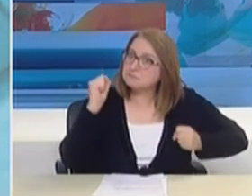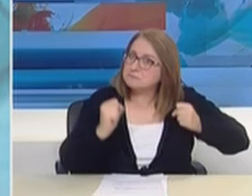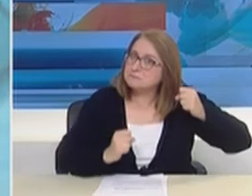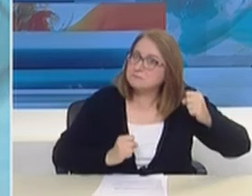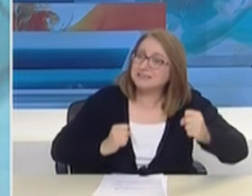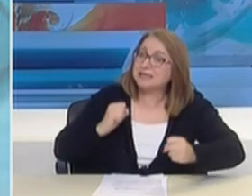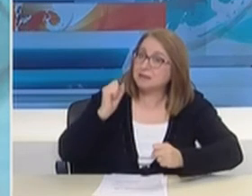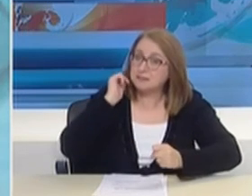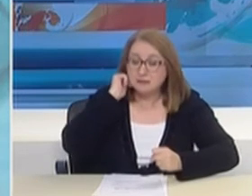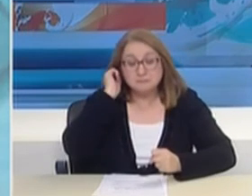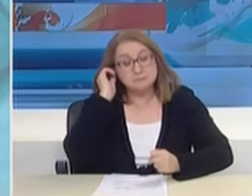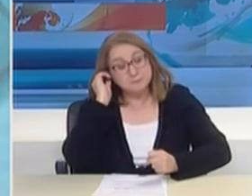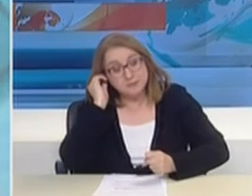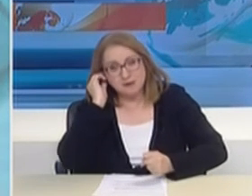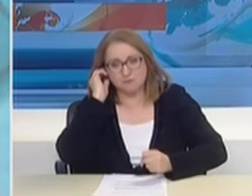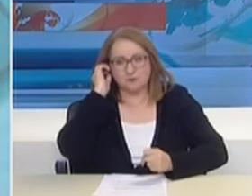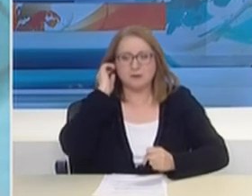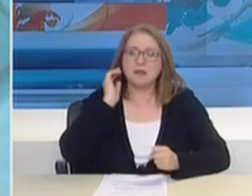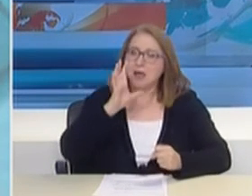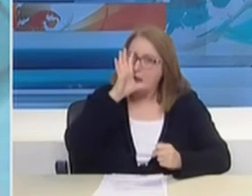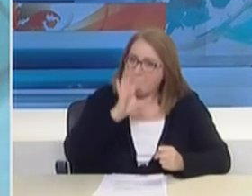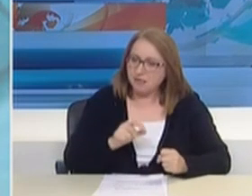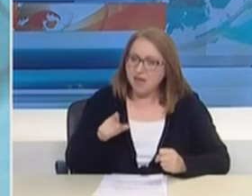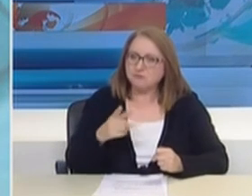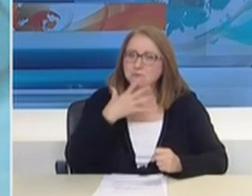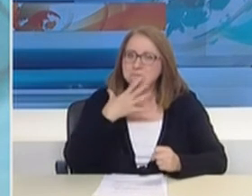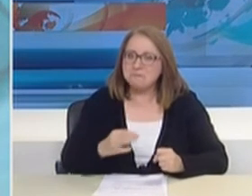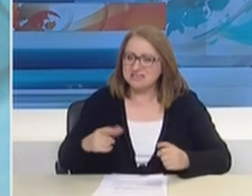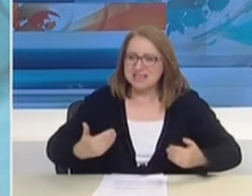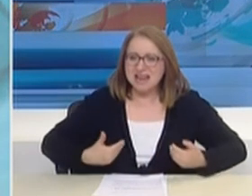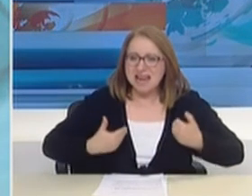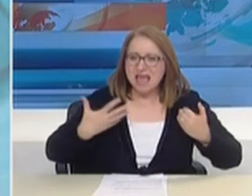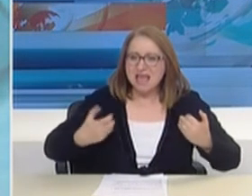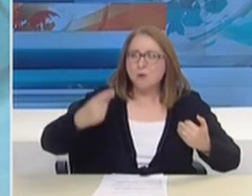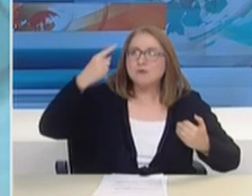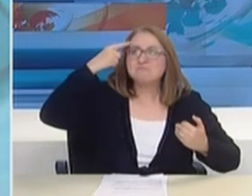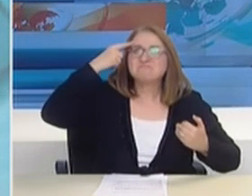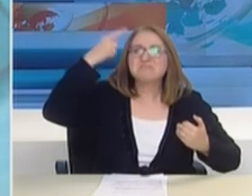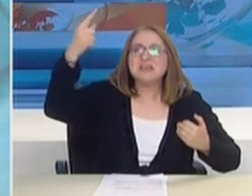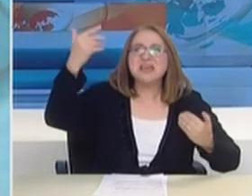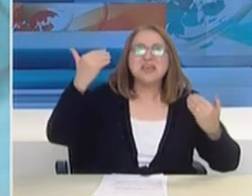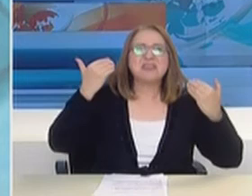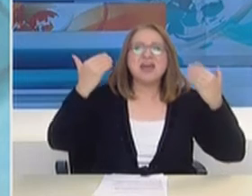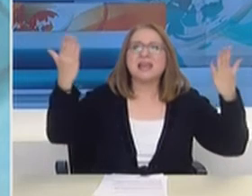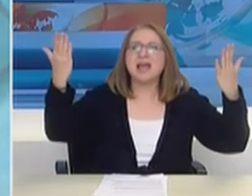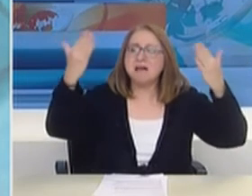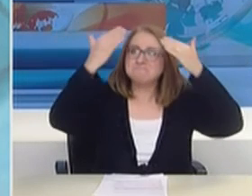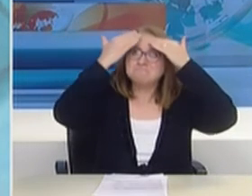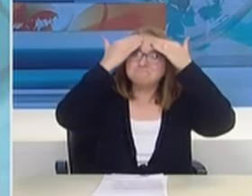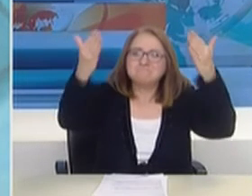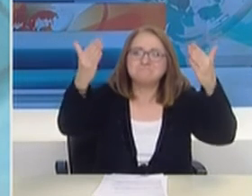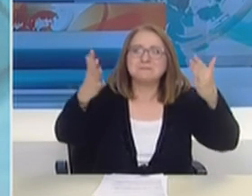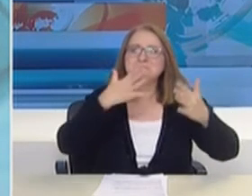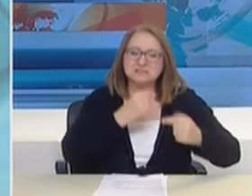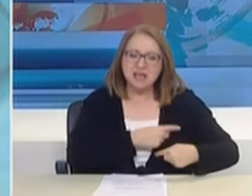εθελοντισμό. Γιατί αν έχουμε τέτοια ιδανικά στους νέους μας, θα πάμε μπροστά σαν έθνος. Δεν είναι έτοιμοι ακόμα να